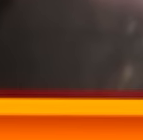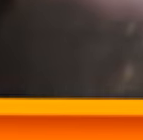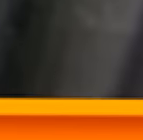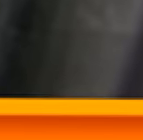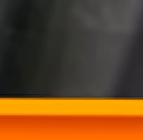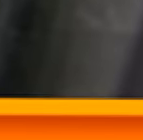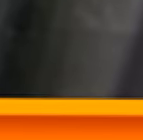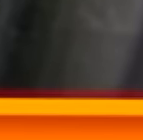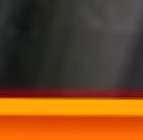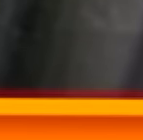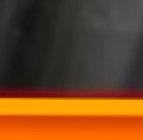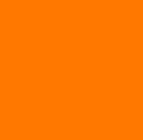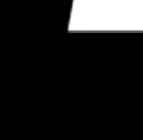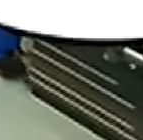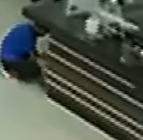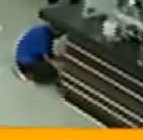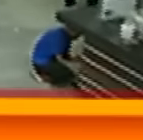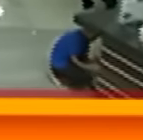nagbabadya na namang tumaas.